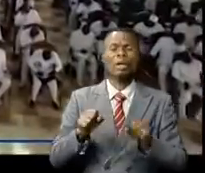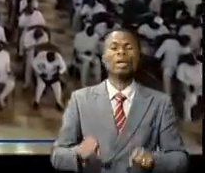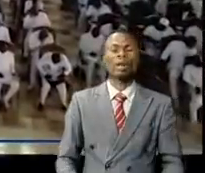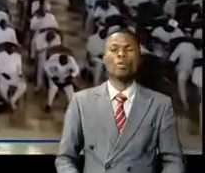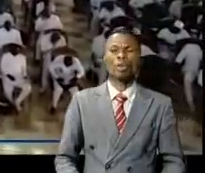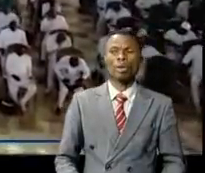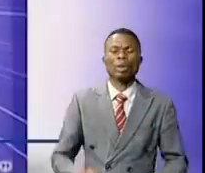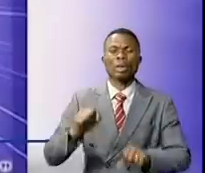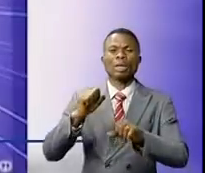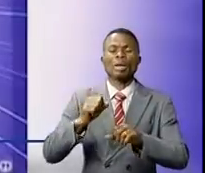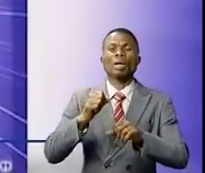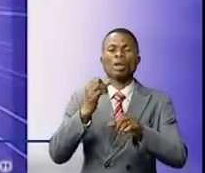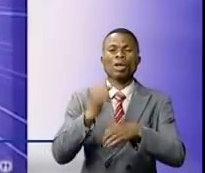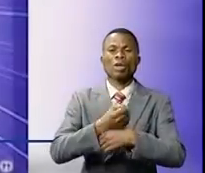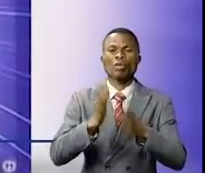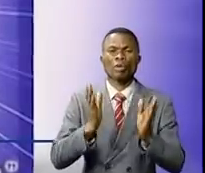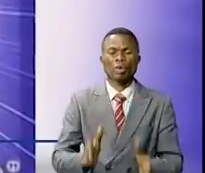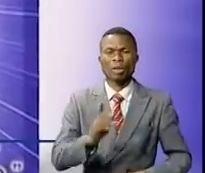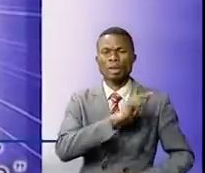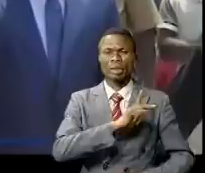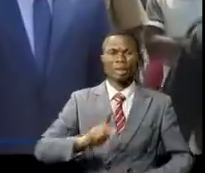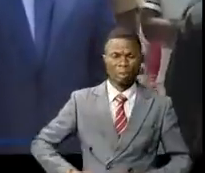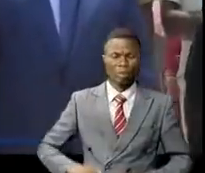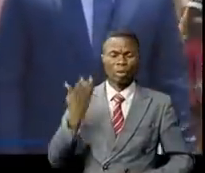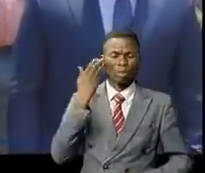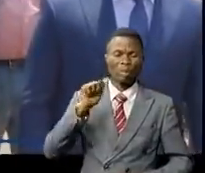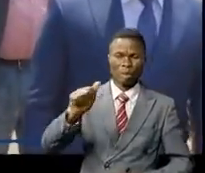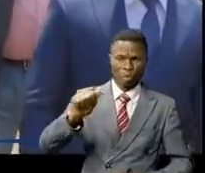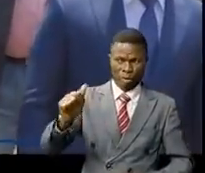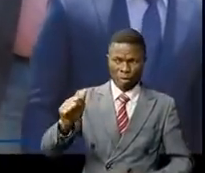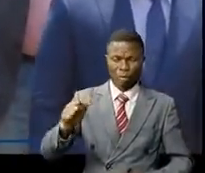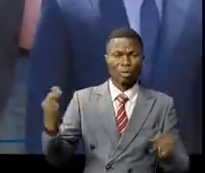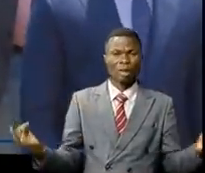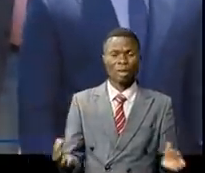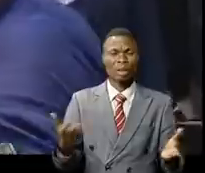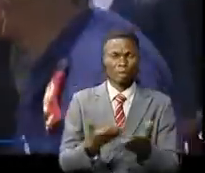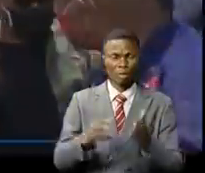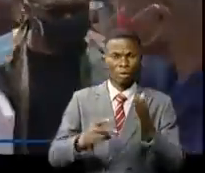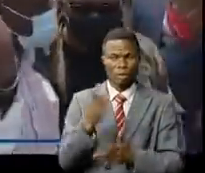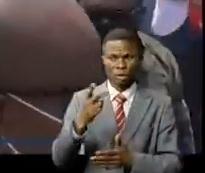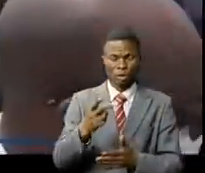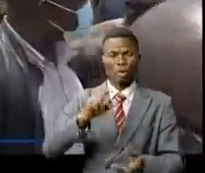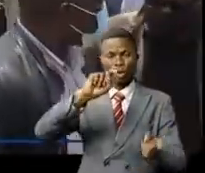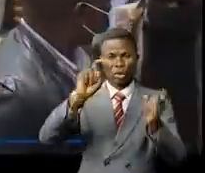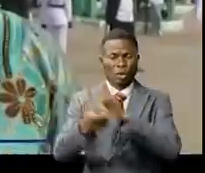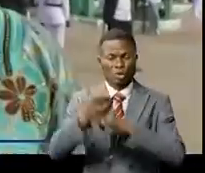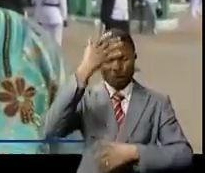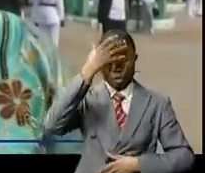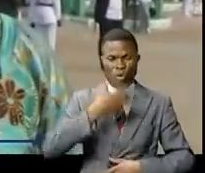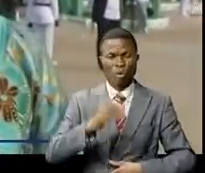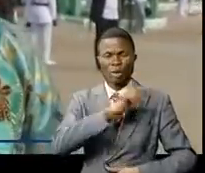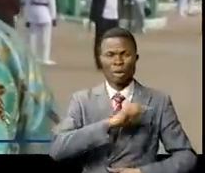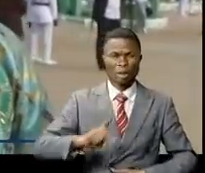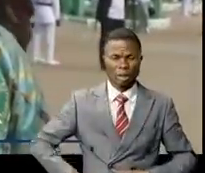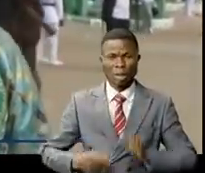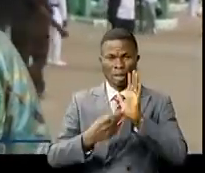de l'église qui manque dit simon kimbangu et cette fête dite de la transfiguration et justifie sur